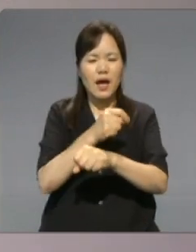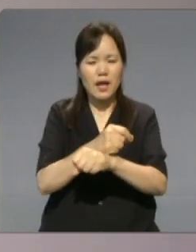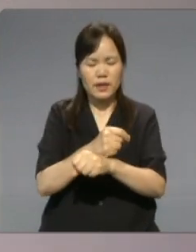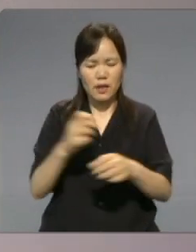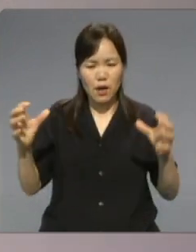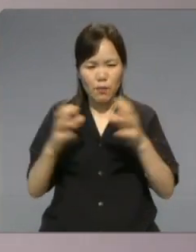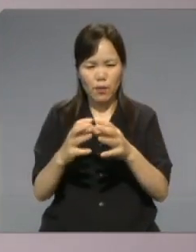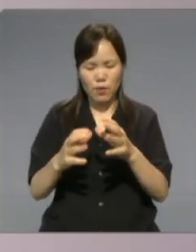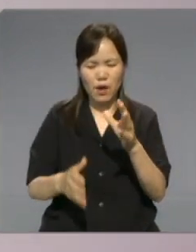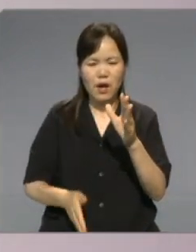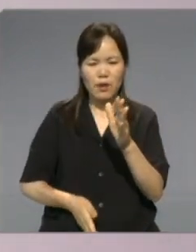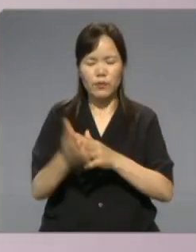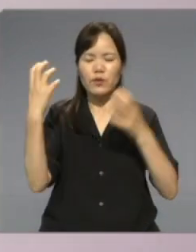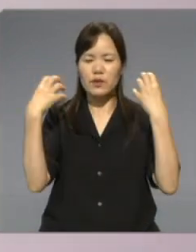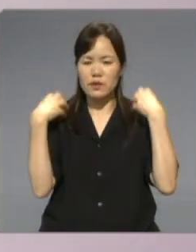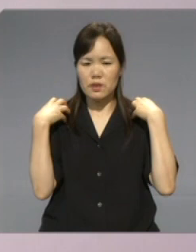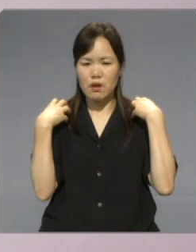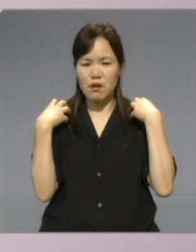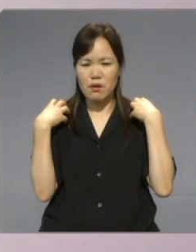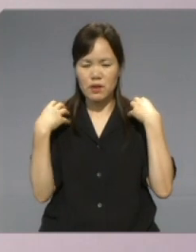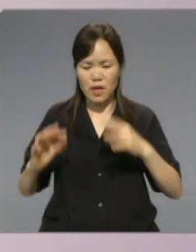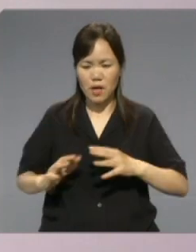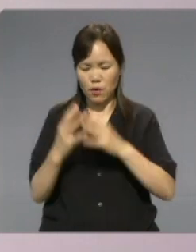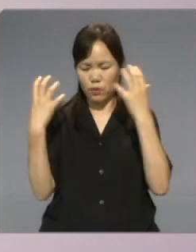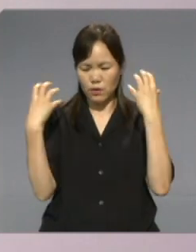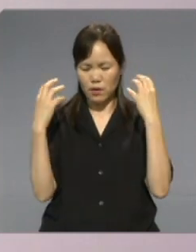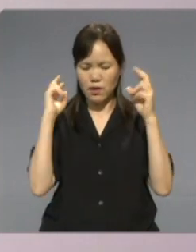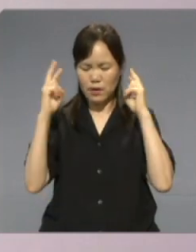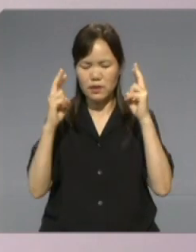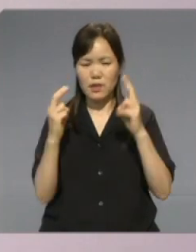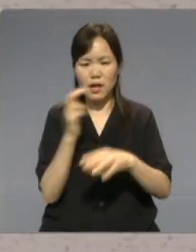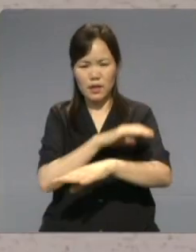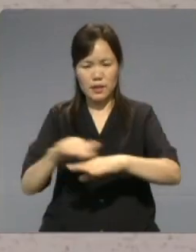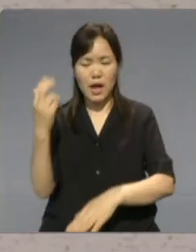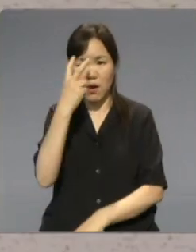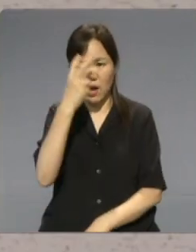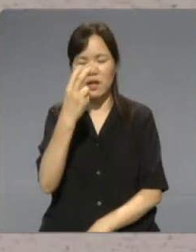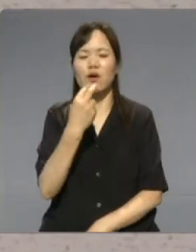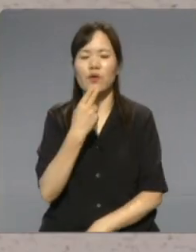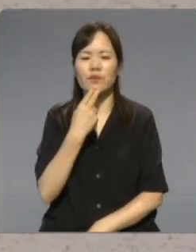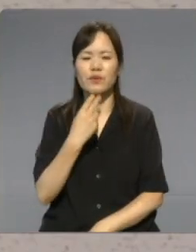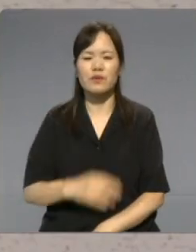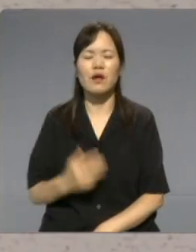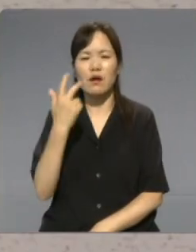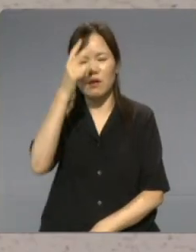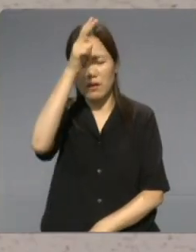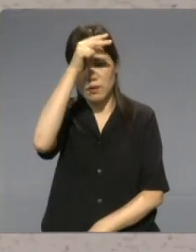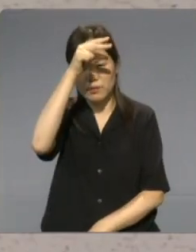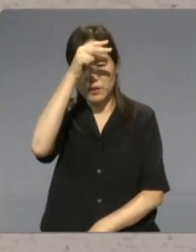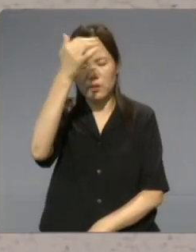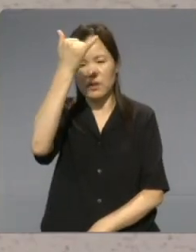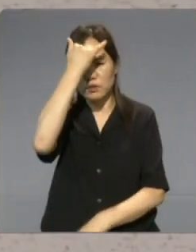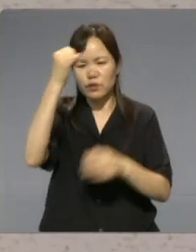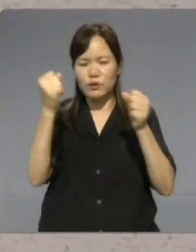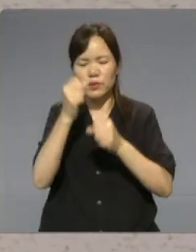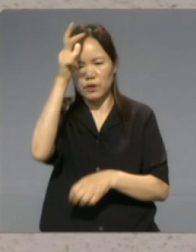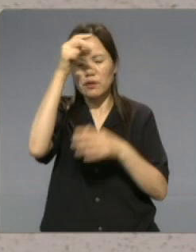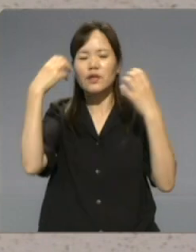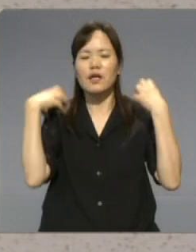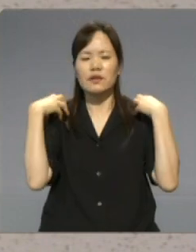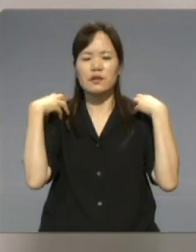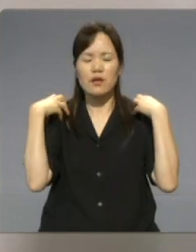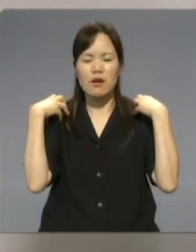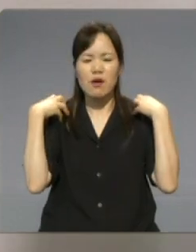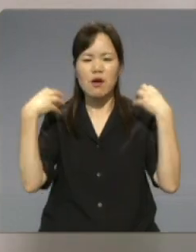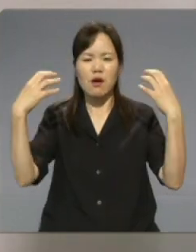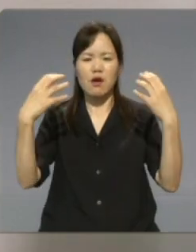불과 부실공사를 제대로 관리 감독하지 않은 것으로 전해졌습니다 검찰도 충청 충북 경찰청과